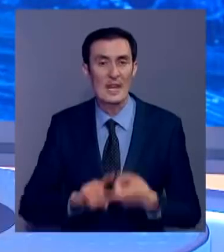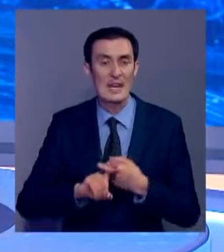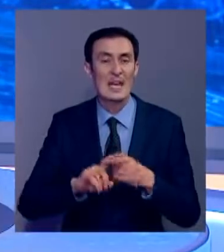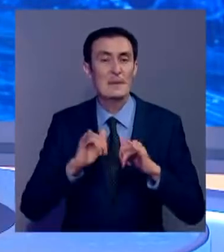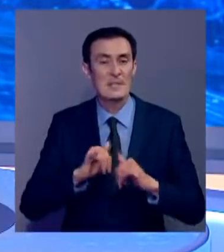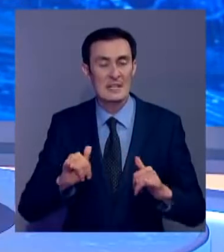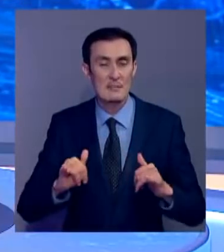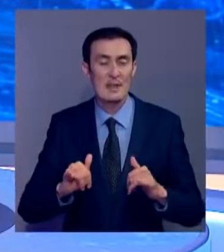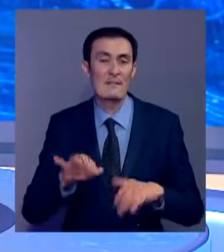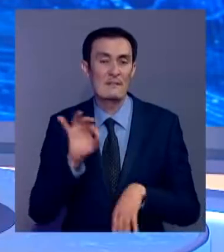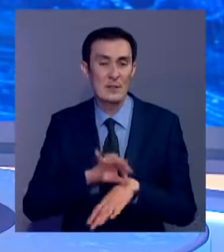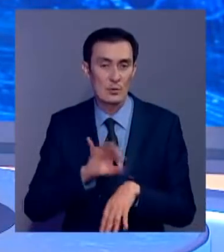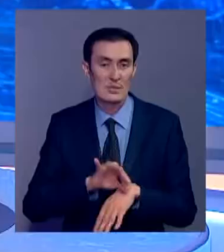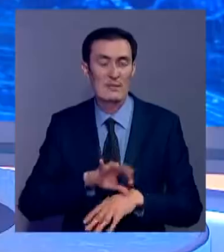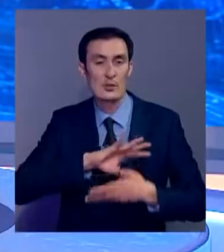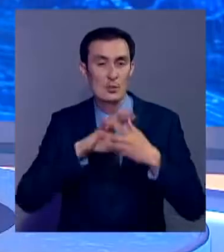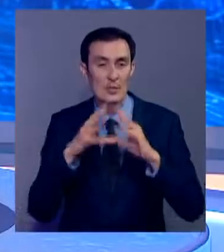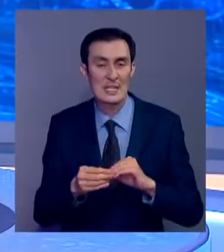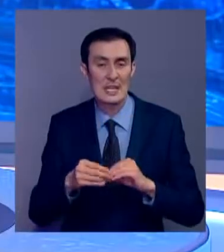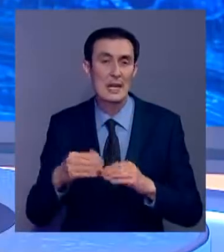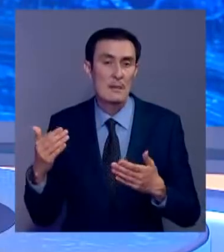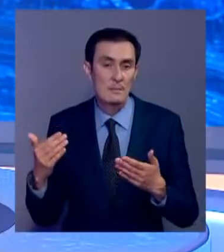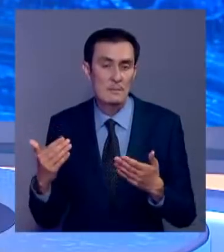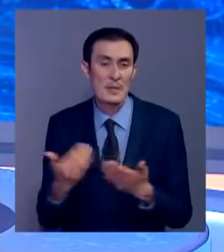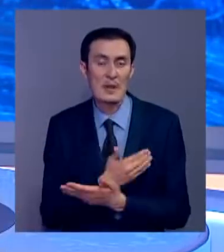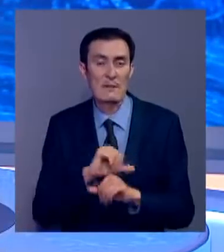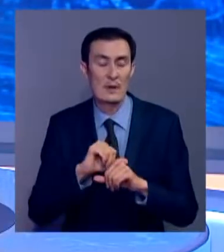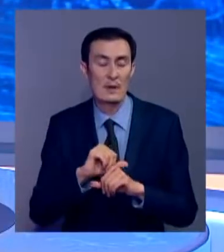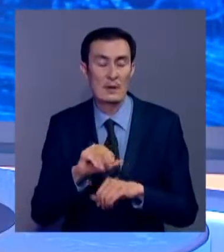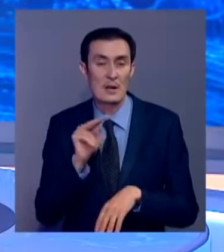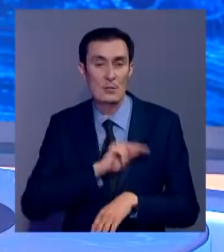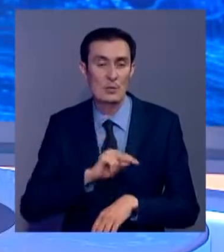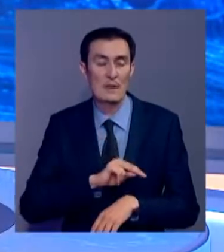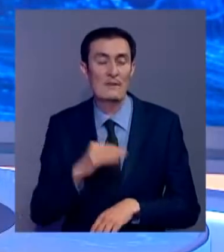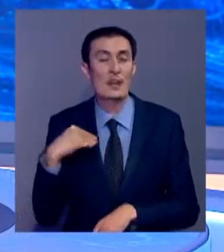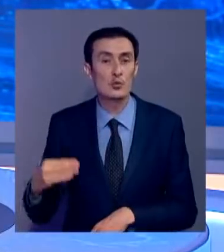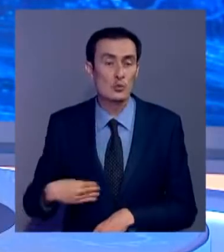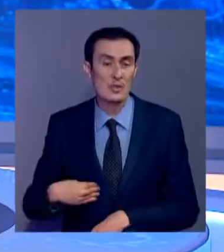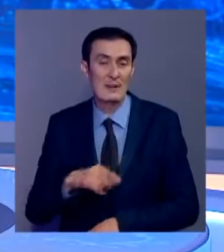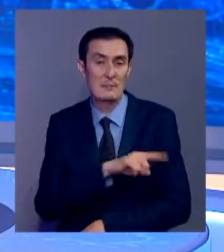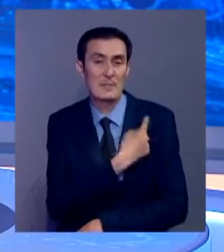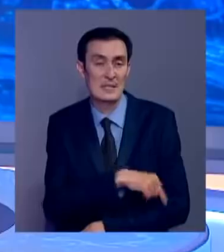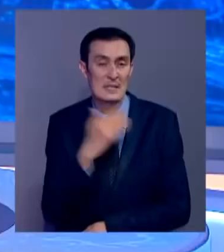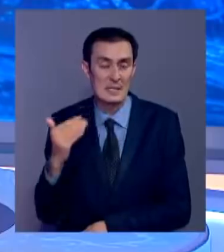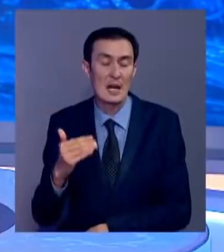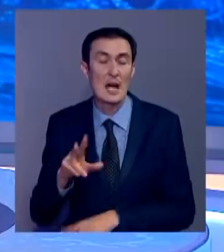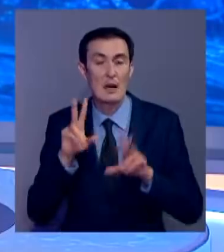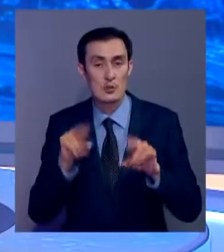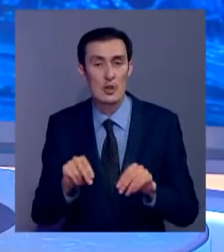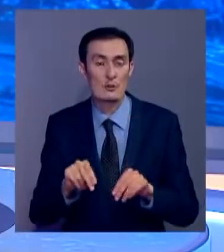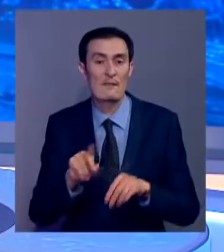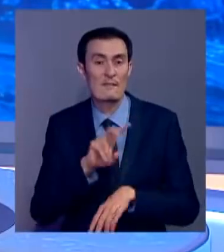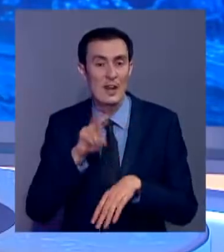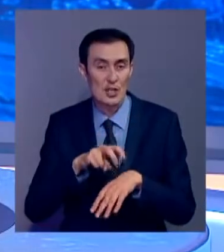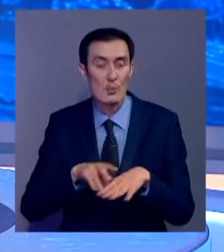Эпидемия коронавируса привела к перезагрузке французского здравоохранения. В ближайшие месяцы власти страны обещают